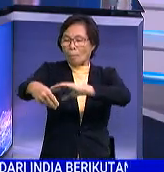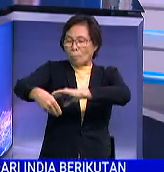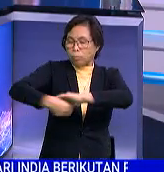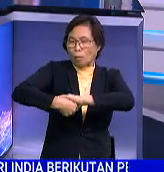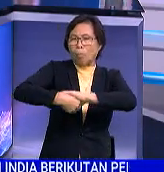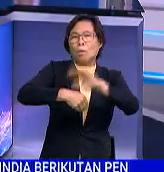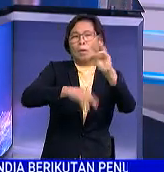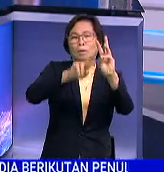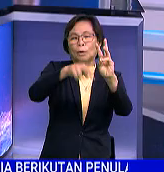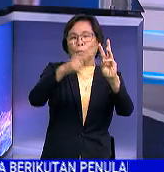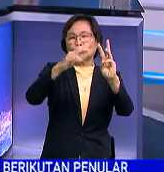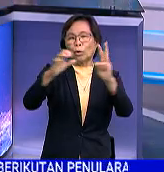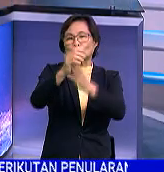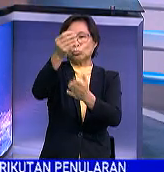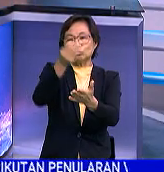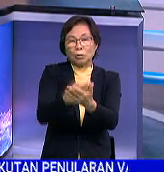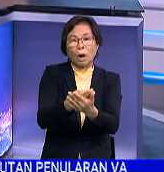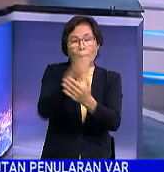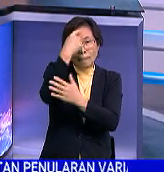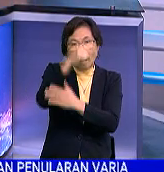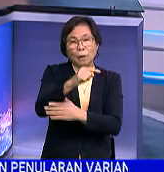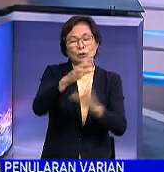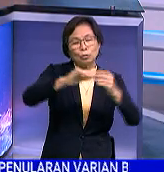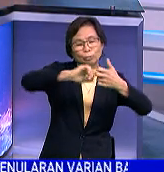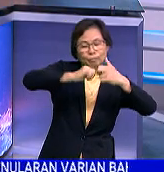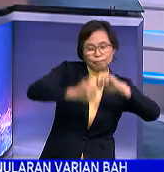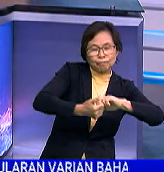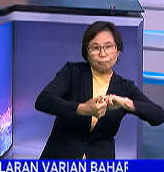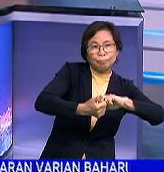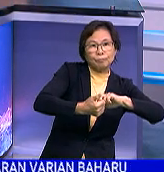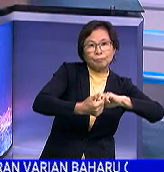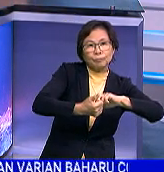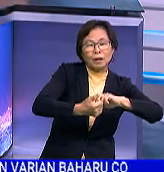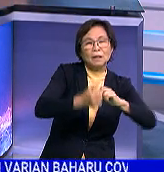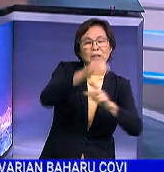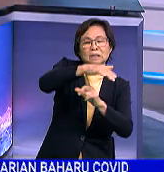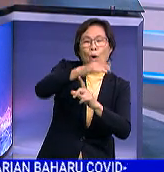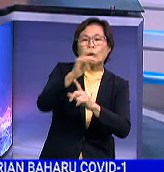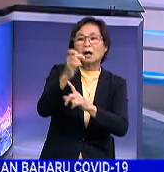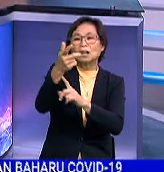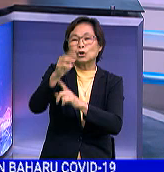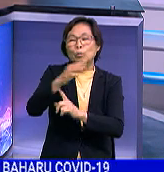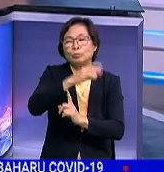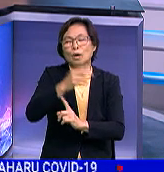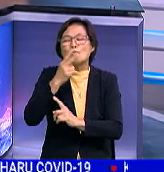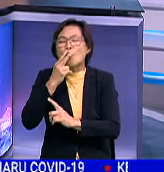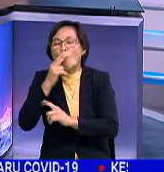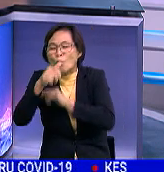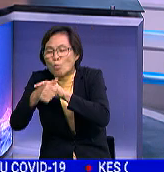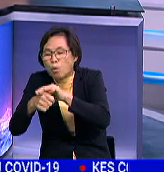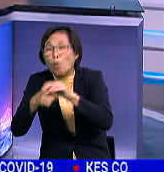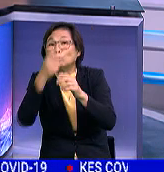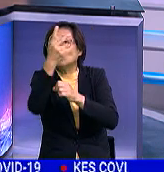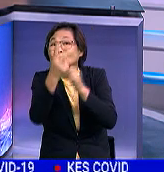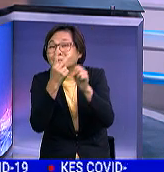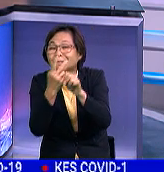rasuah RM6,200 bagi menyelesaikan kes daun ketum dan rokok seludup 2 tahun